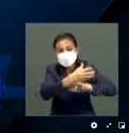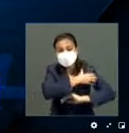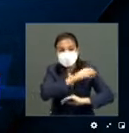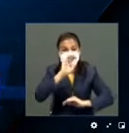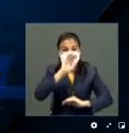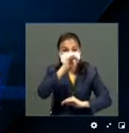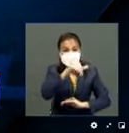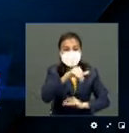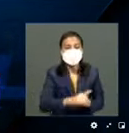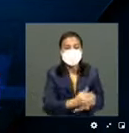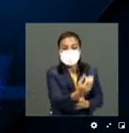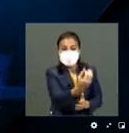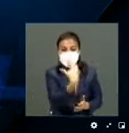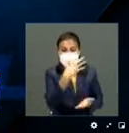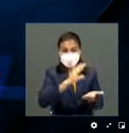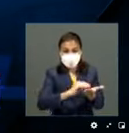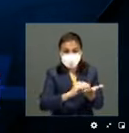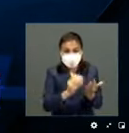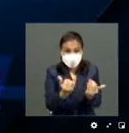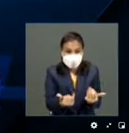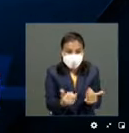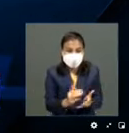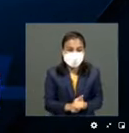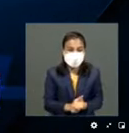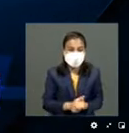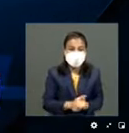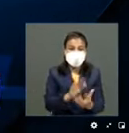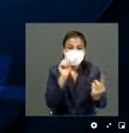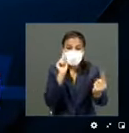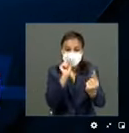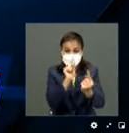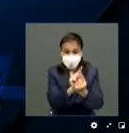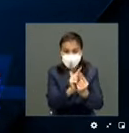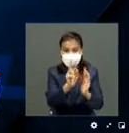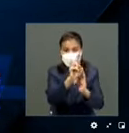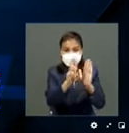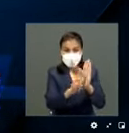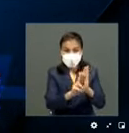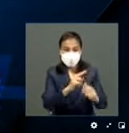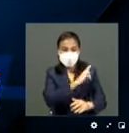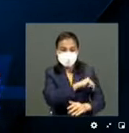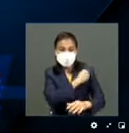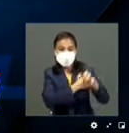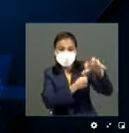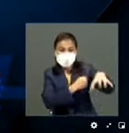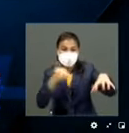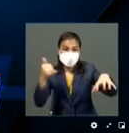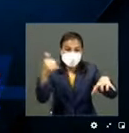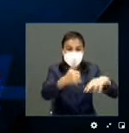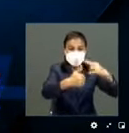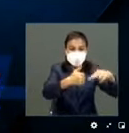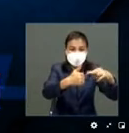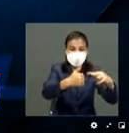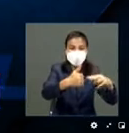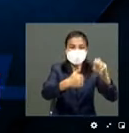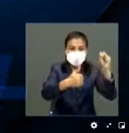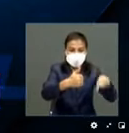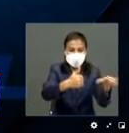นี้นะคะจะมีการพบผู้ป่วยจากระบบเฝ้าระวังระบบบริการพบผู้ติด